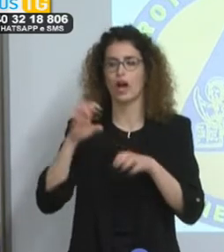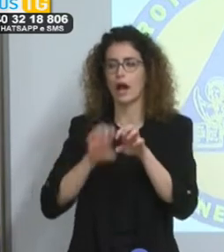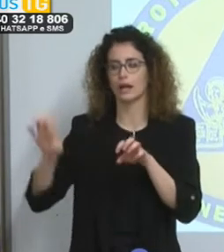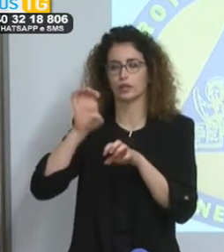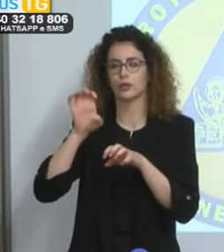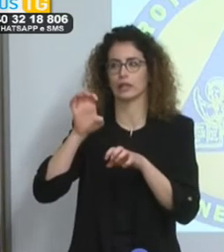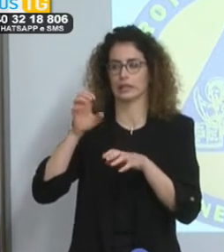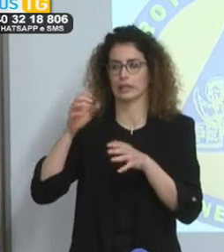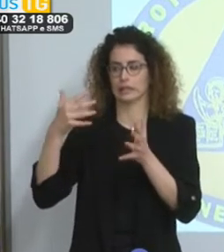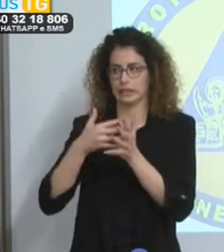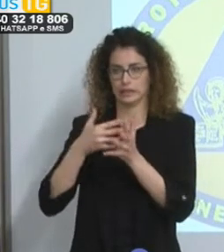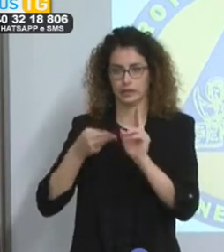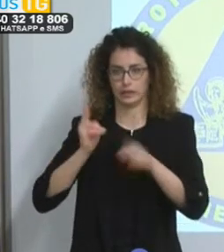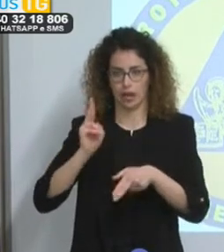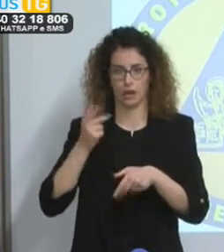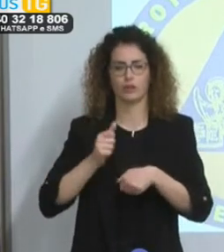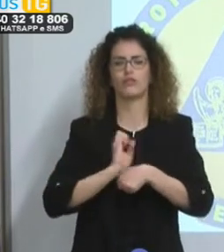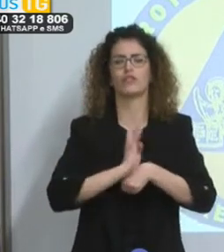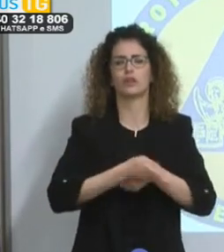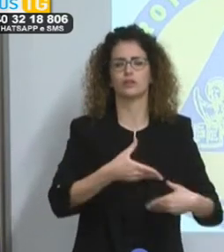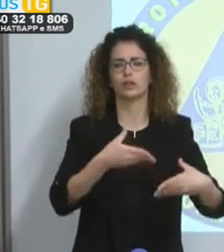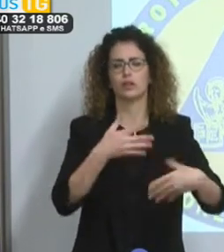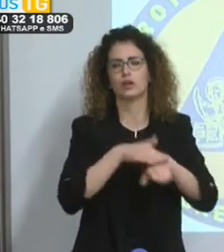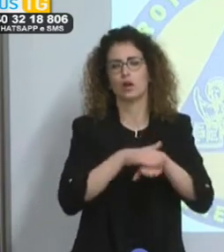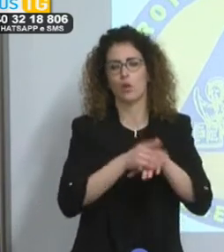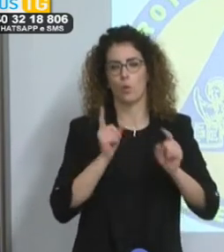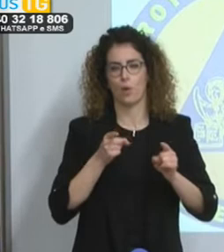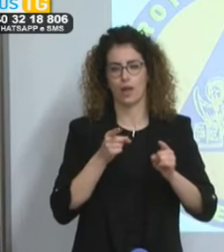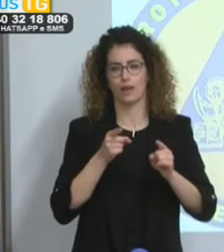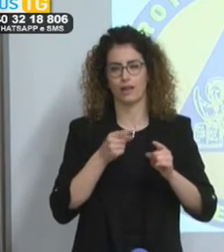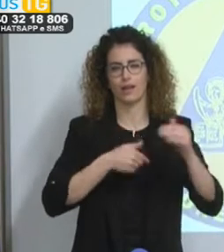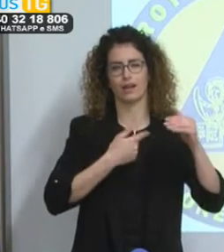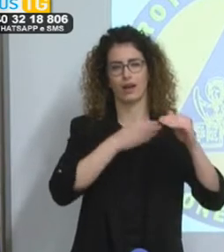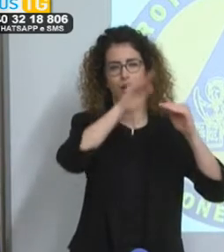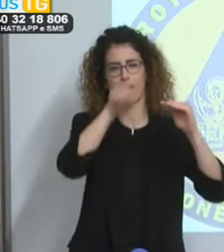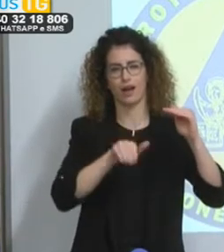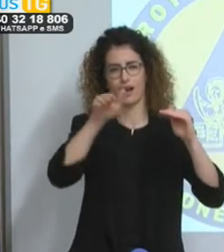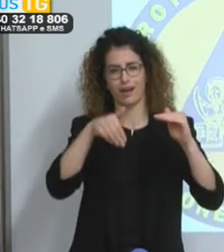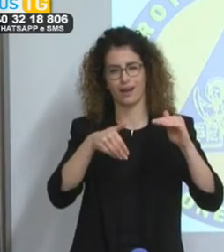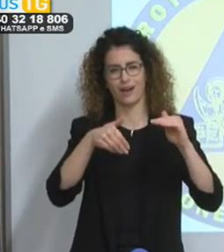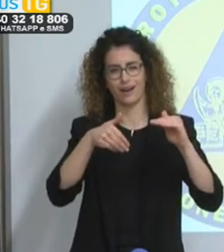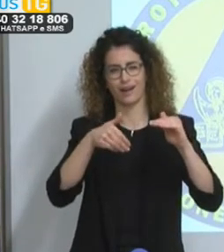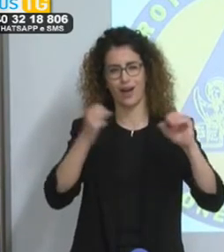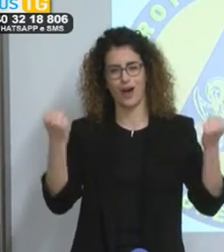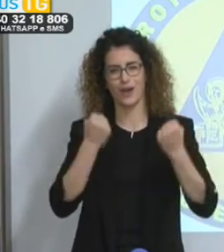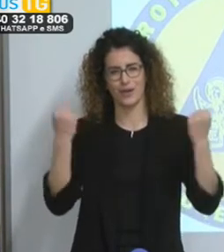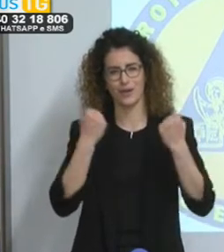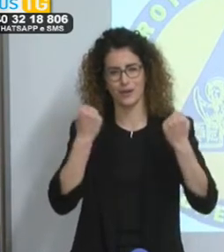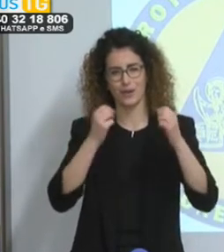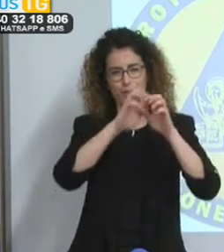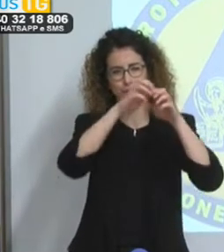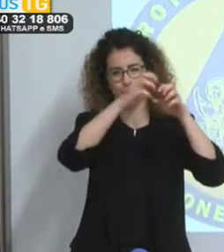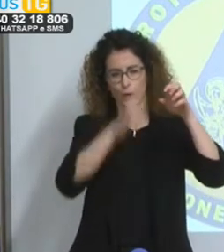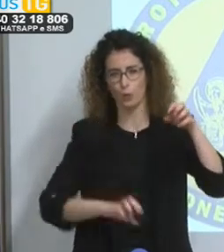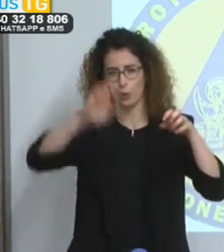difficoltà, perché il virus cos'è che ci ha abituato? Ci ha abituato alle montagne russe, no? E non tutti i Luna Park sono uguali,